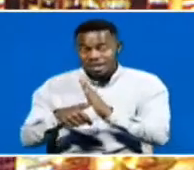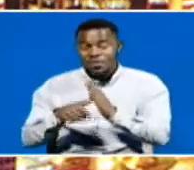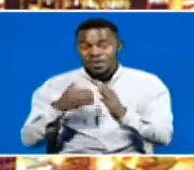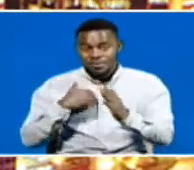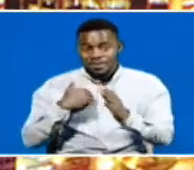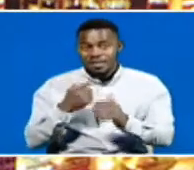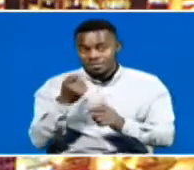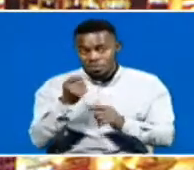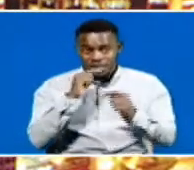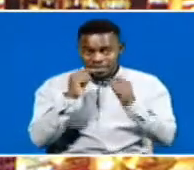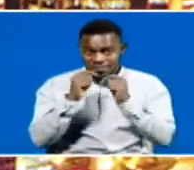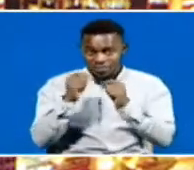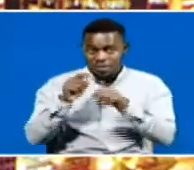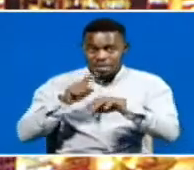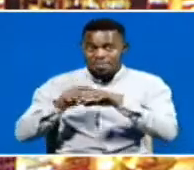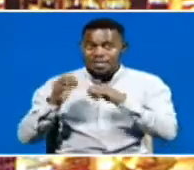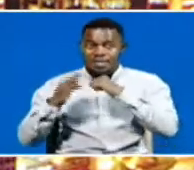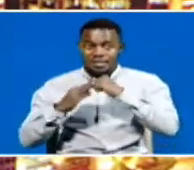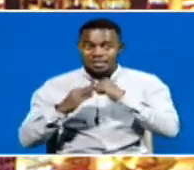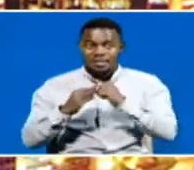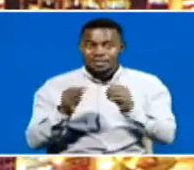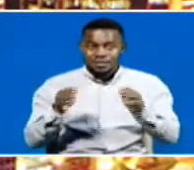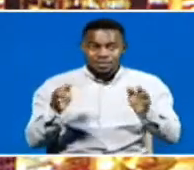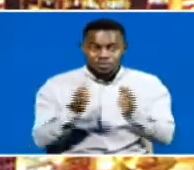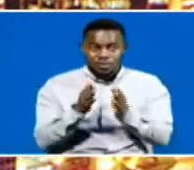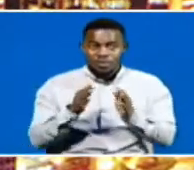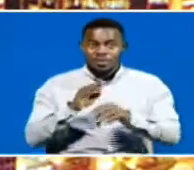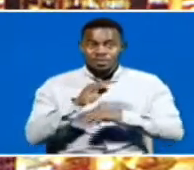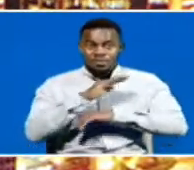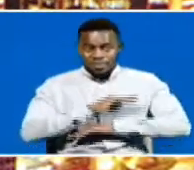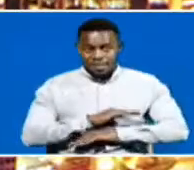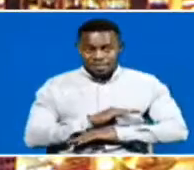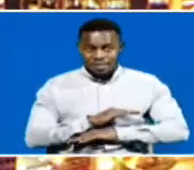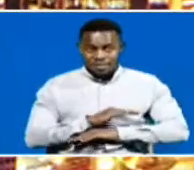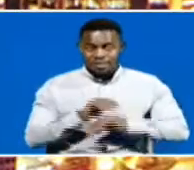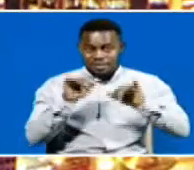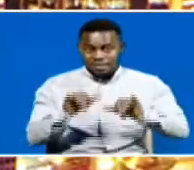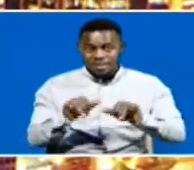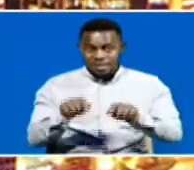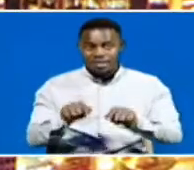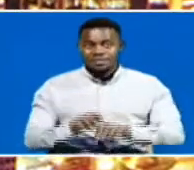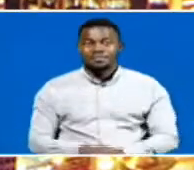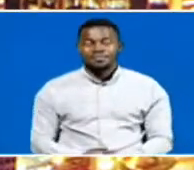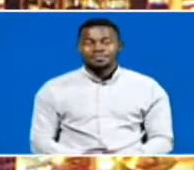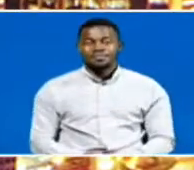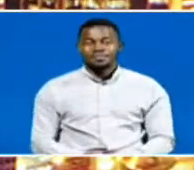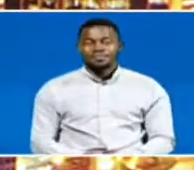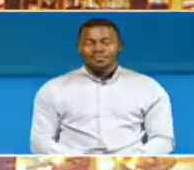kupumzika kidogo tu. Nitarejea baada ya mapumziko tuendelee na taarifa zaidi. Endelea kutazama.